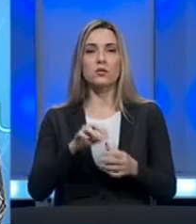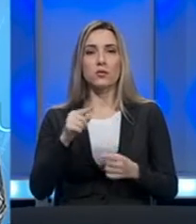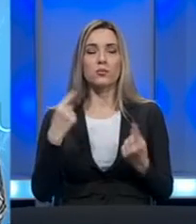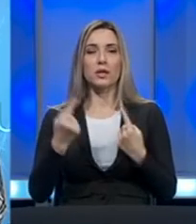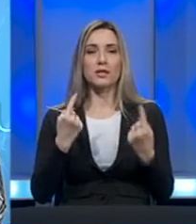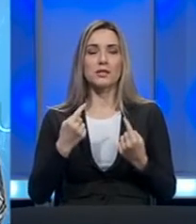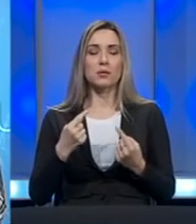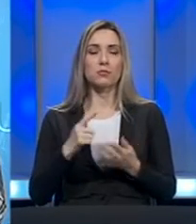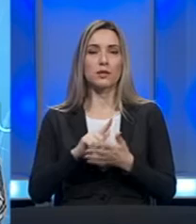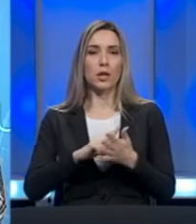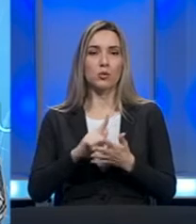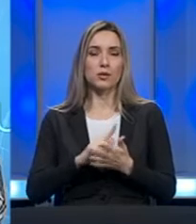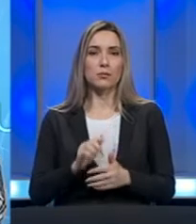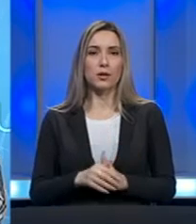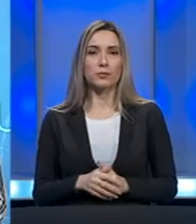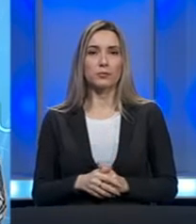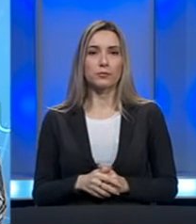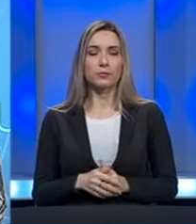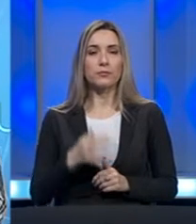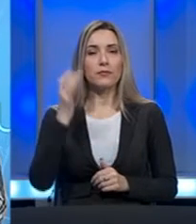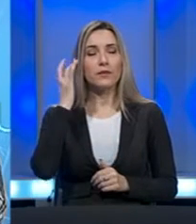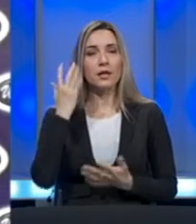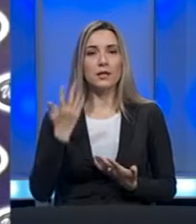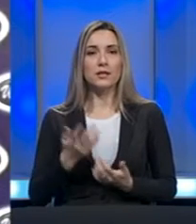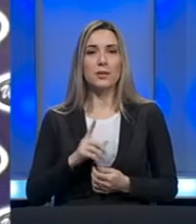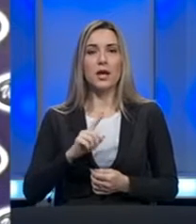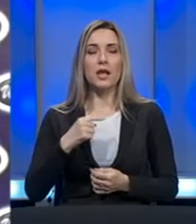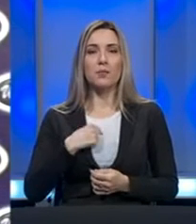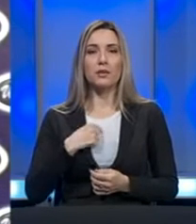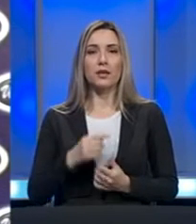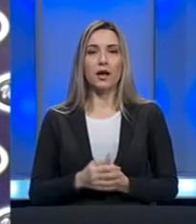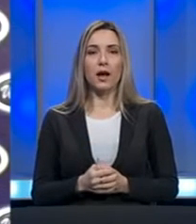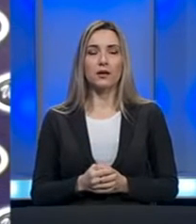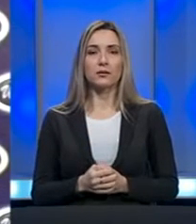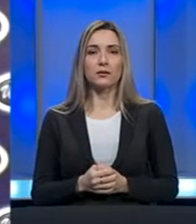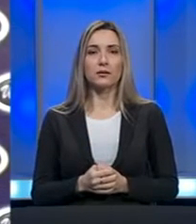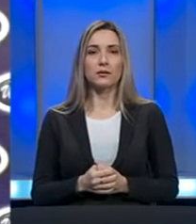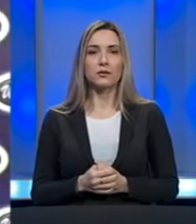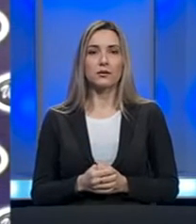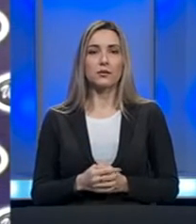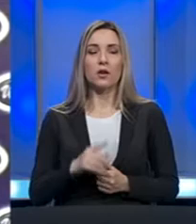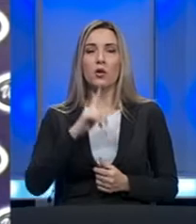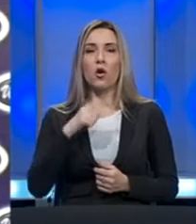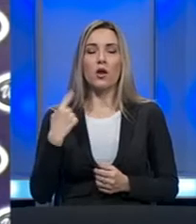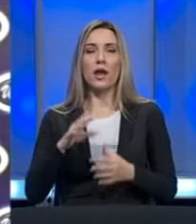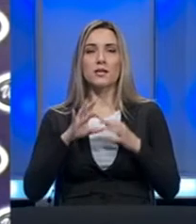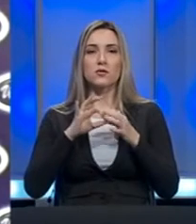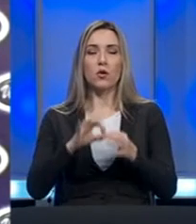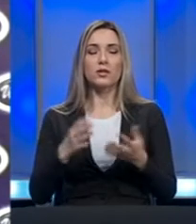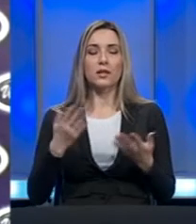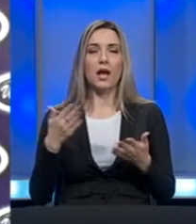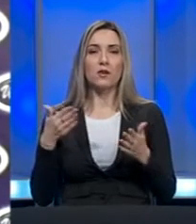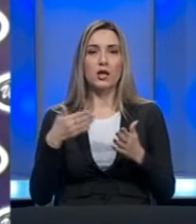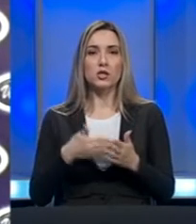trenucima? Pa ne znam, ne bih ja baš ko nas vodi kako, ali je činjenica da